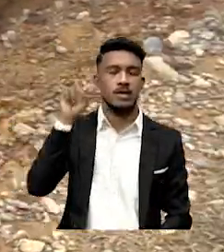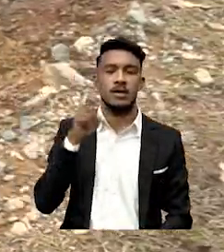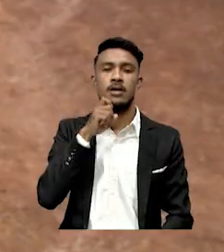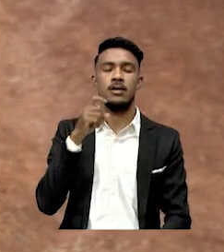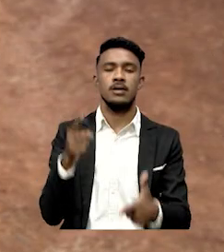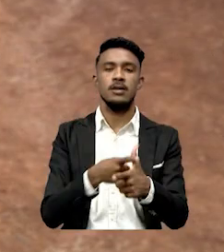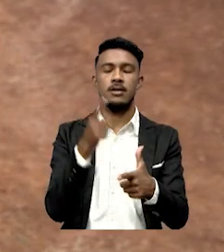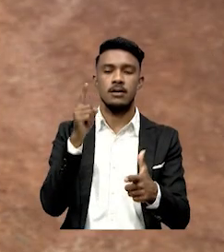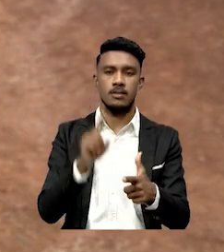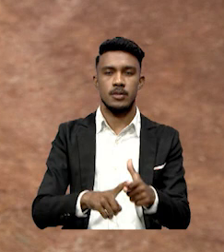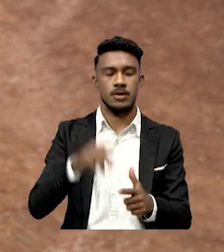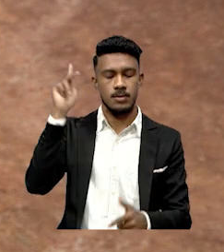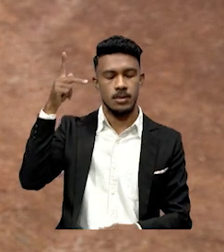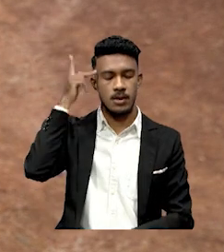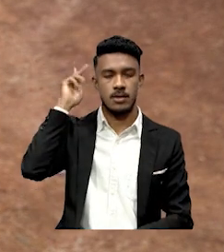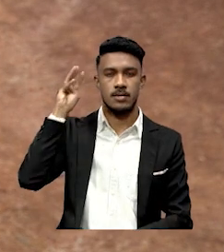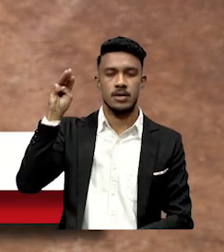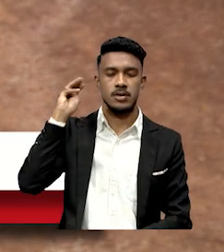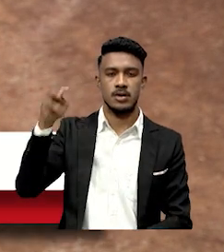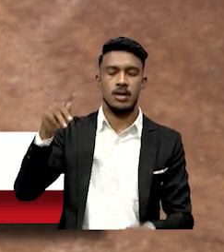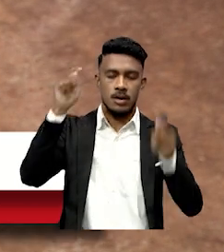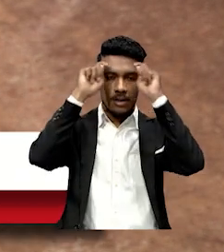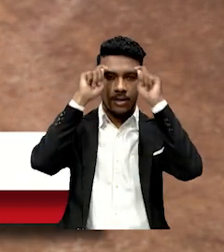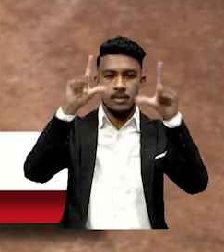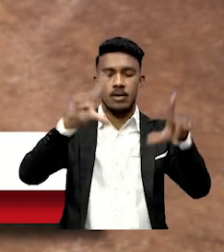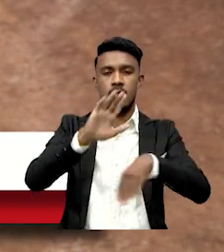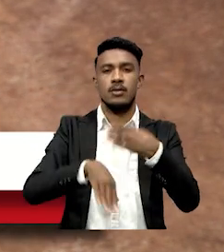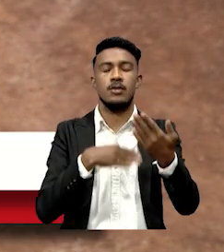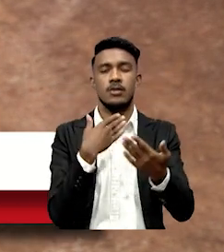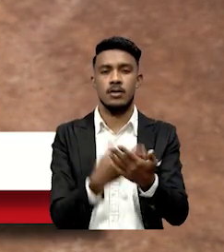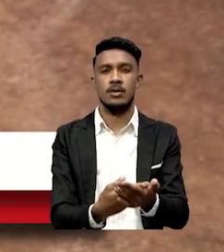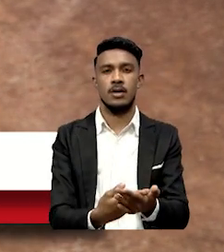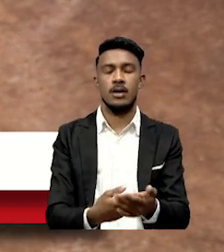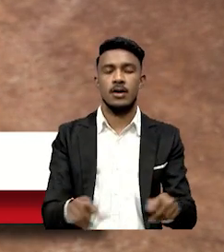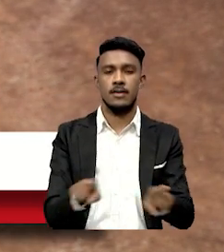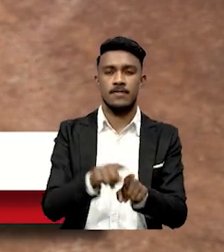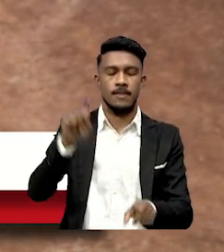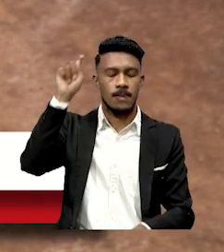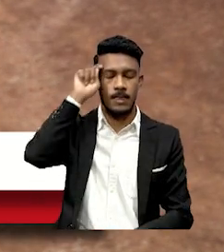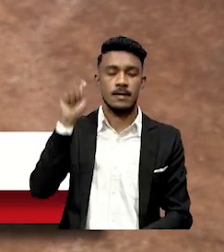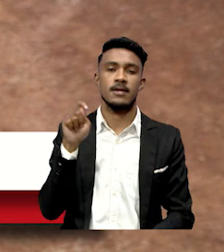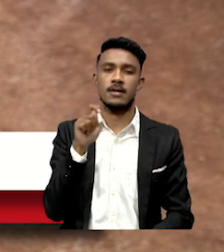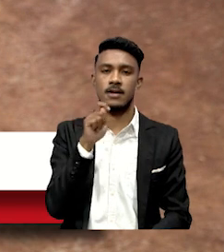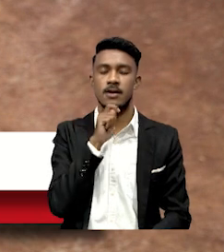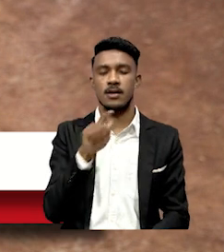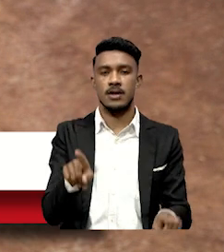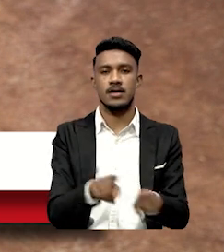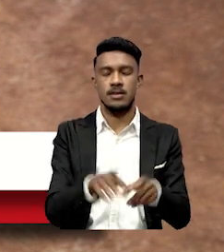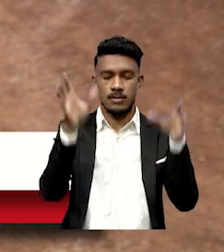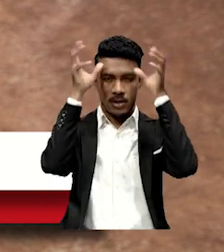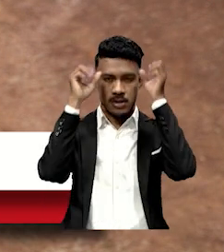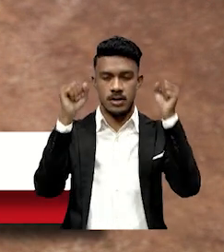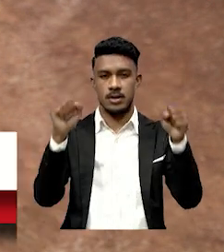sai primeiro-ministro, volta Timor Larantoma. Depois de nemos montar quando saiba anesa presidente da